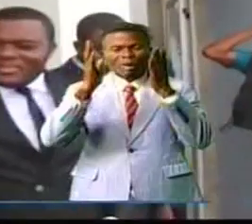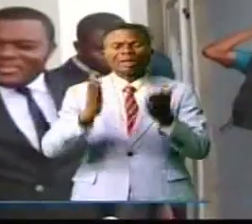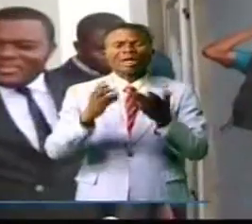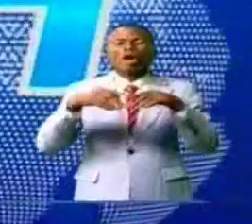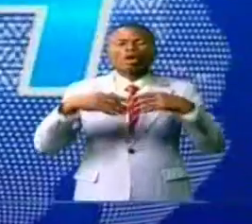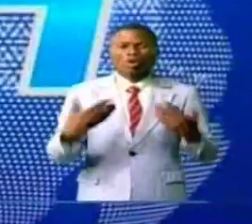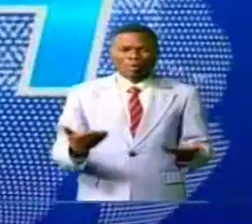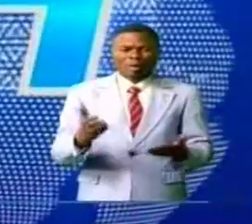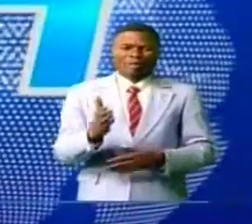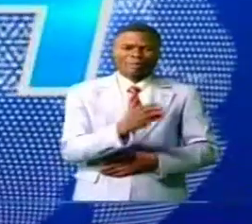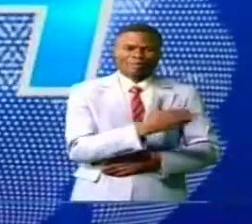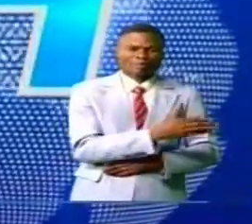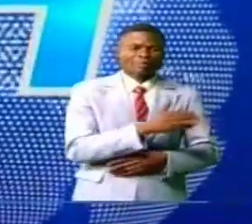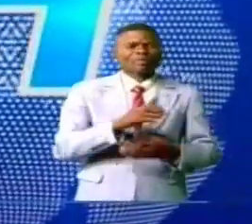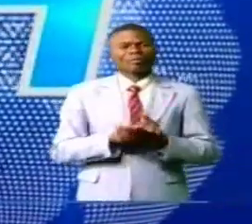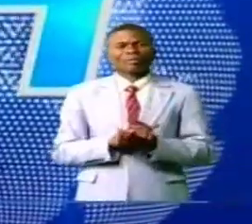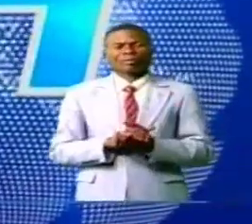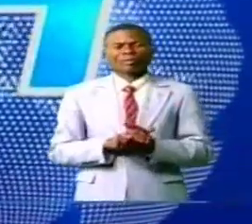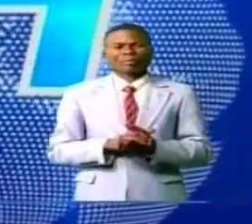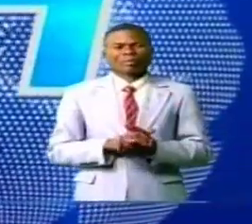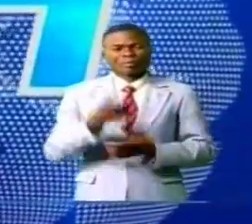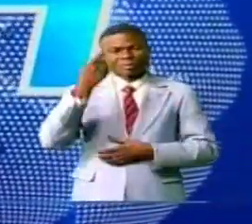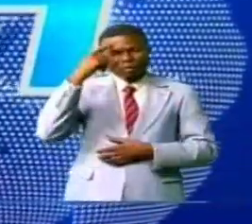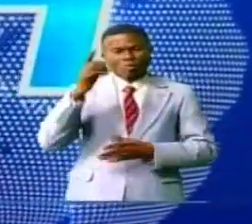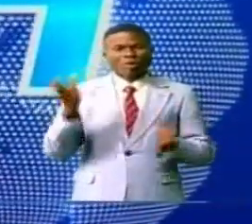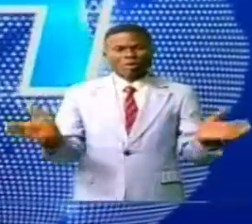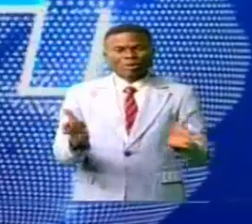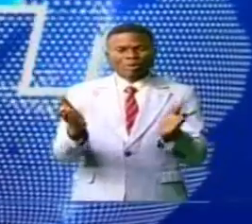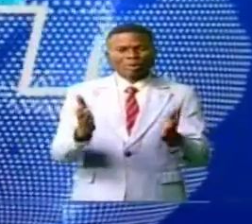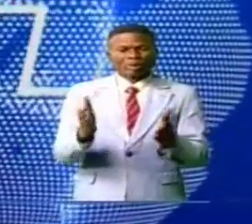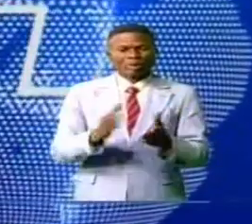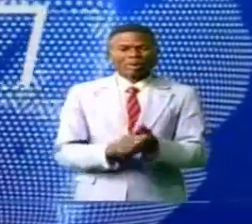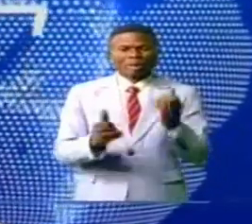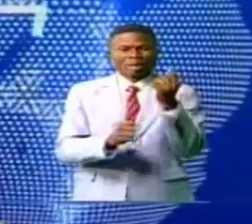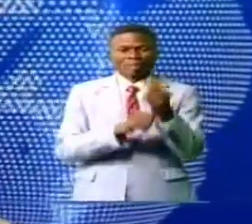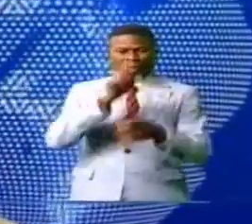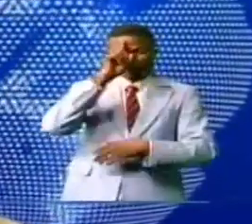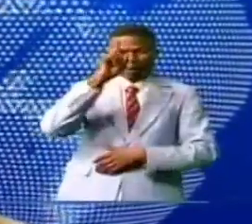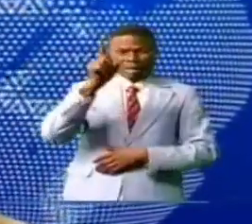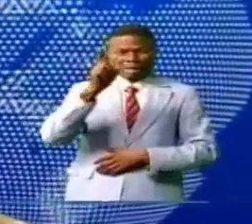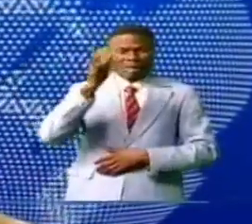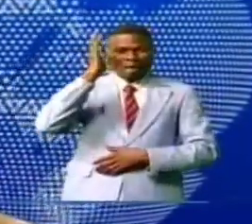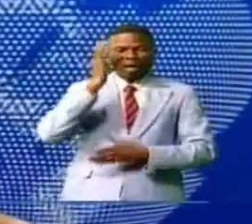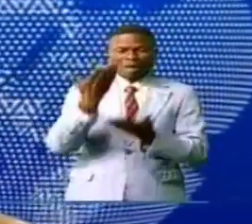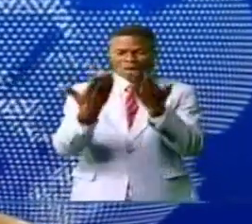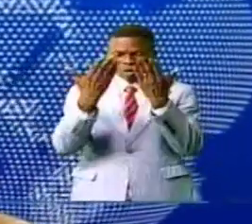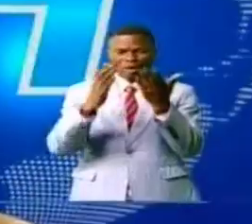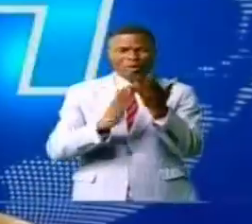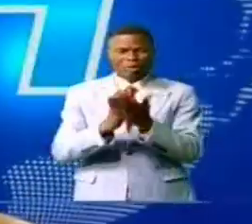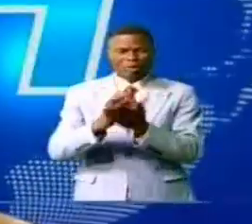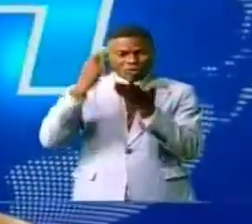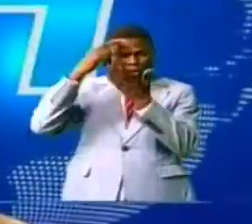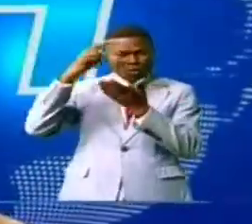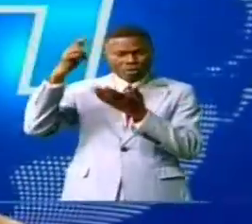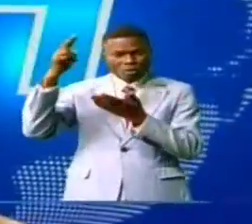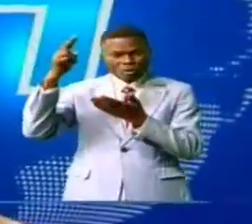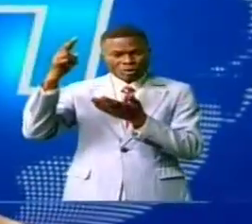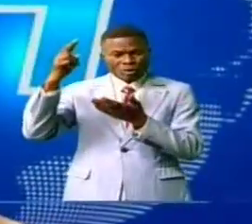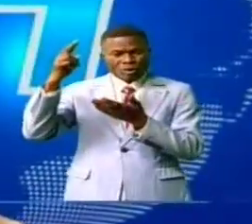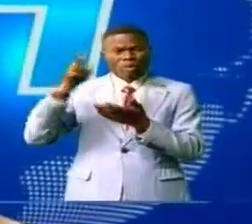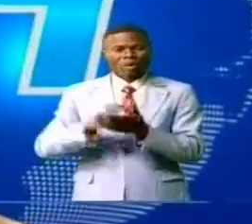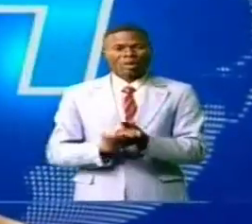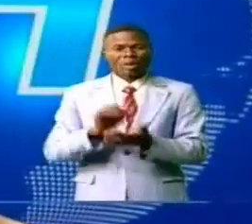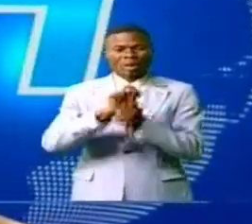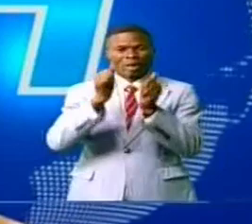congolais. Et pour encourager les intelligences et la bonne application à l'université ou au